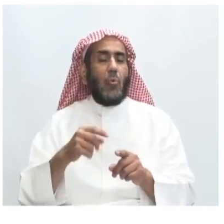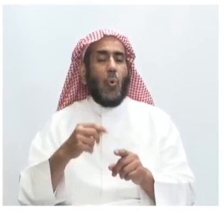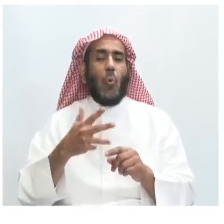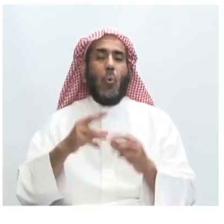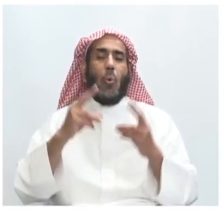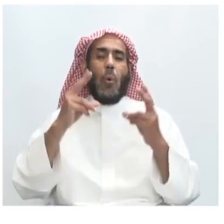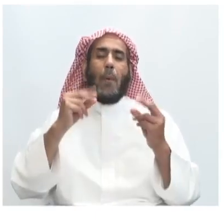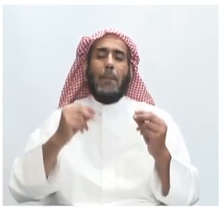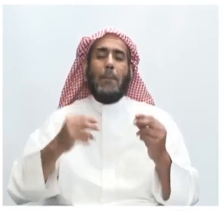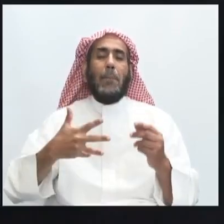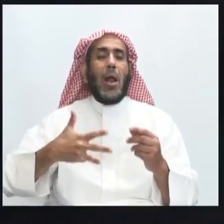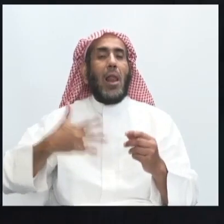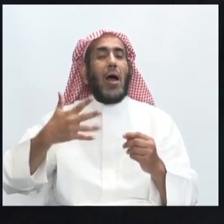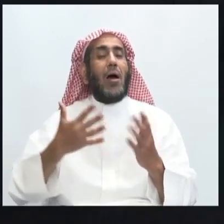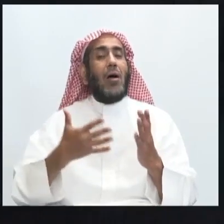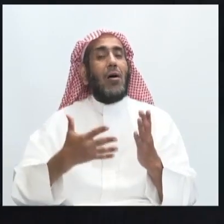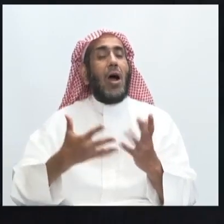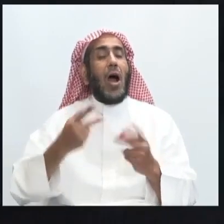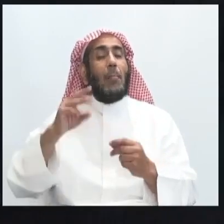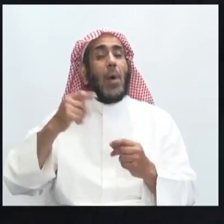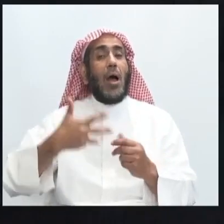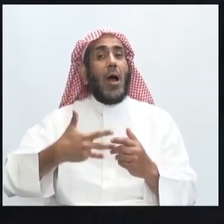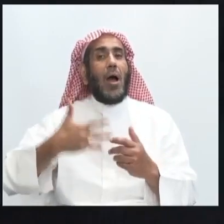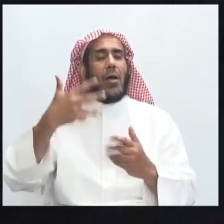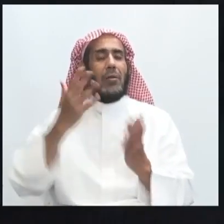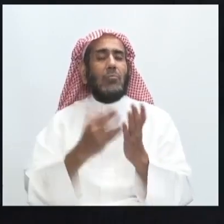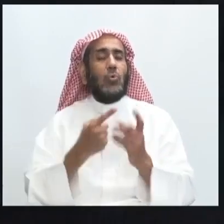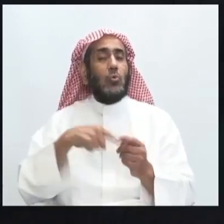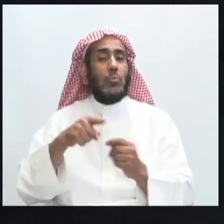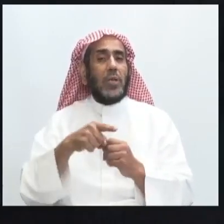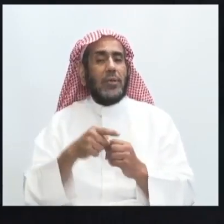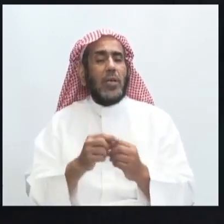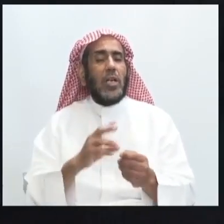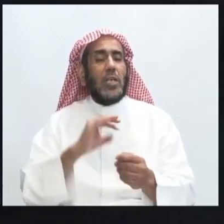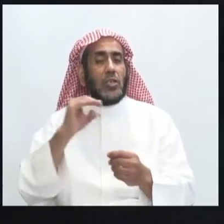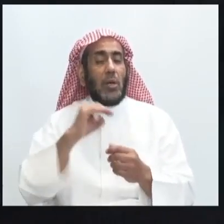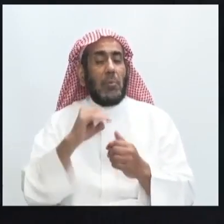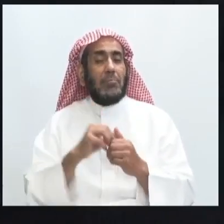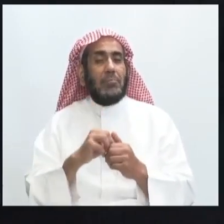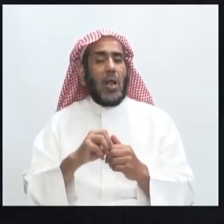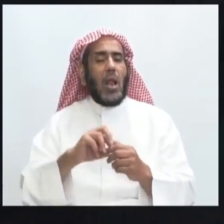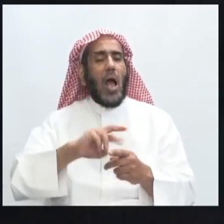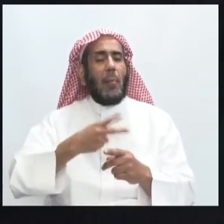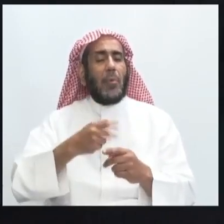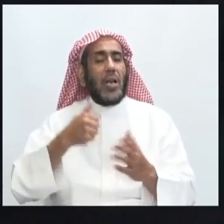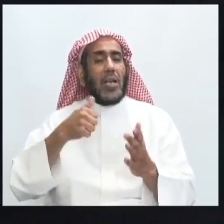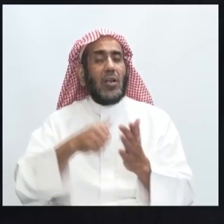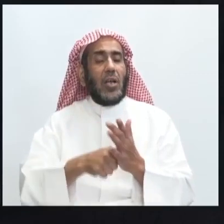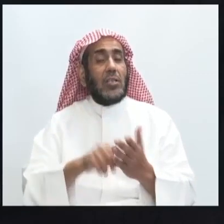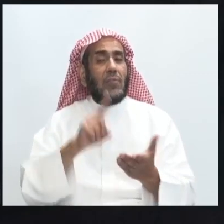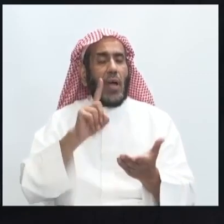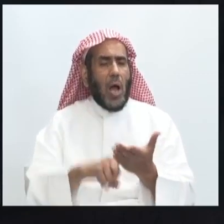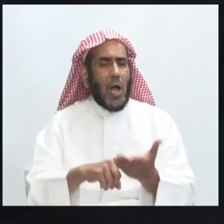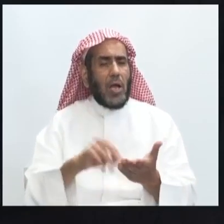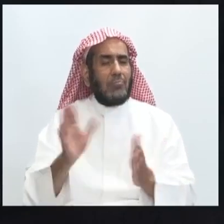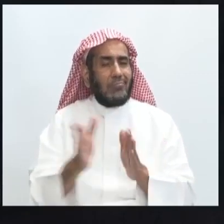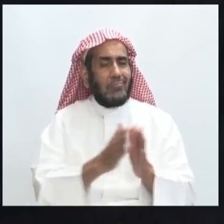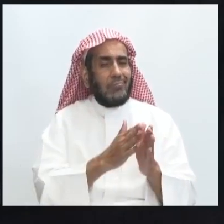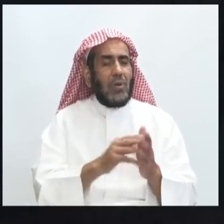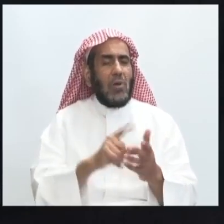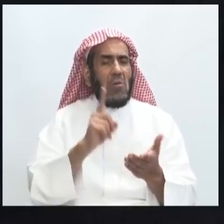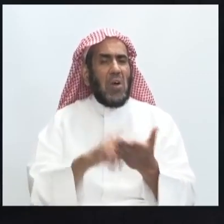بمعنى ان استفهام استفهام حقيقي وطلب الفهم ولد منك الاجابه لامر اجهله هذا استفهام حقيقي اطلب